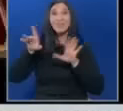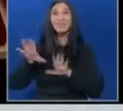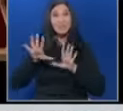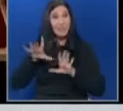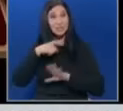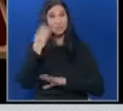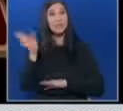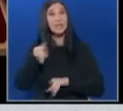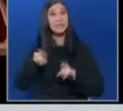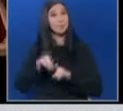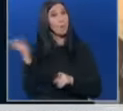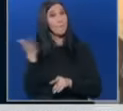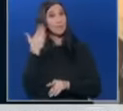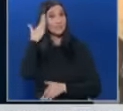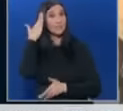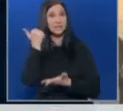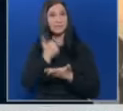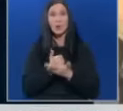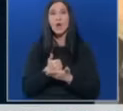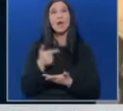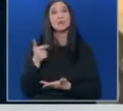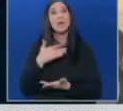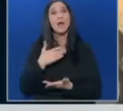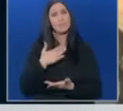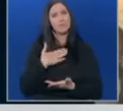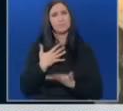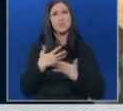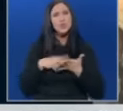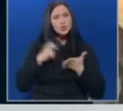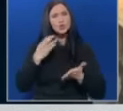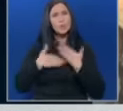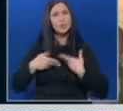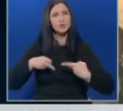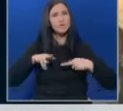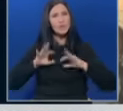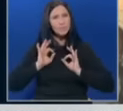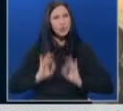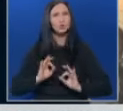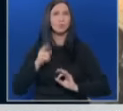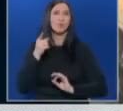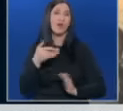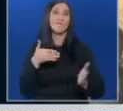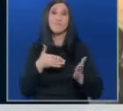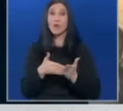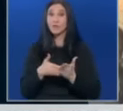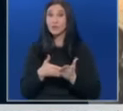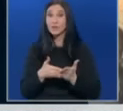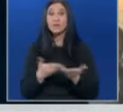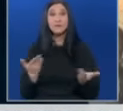след като беше на министерския пост. И сега ми е изключително приятно, че се връщам точно по такъв повод, за да